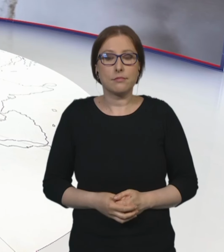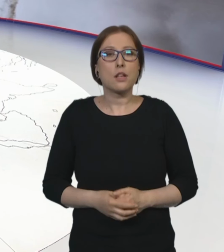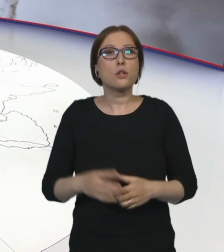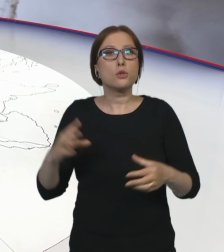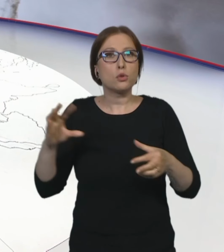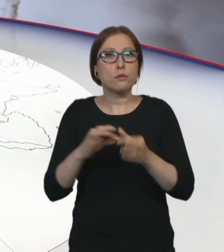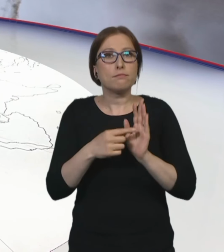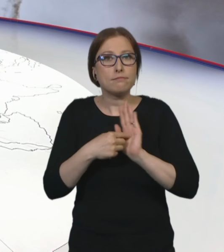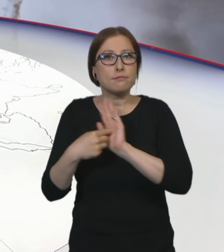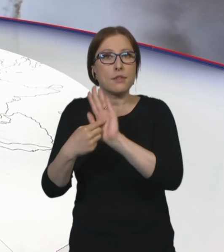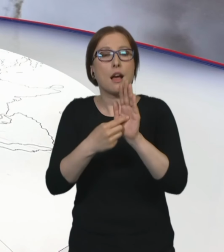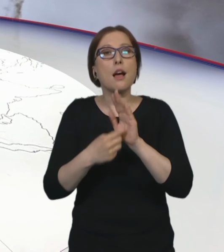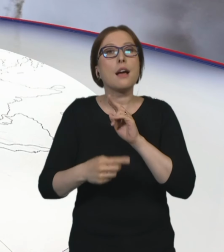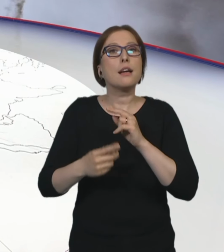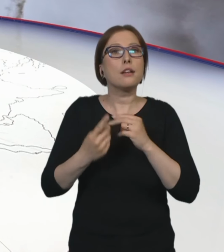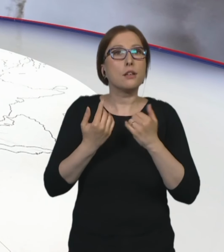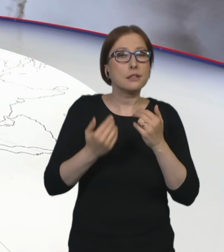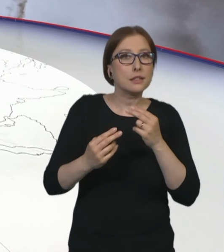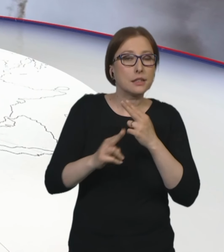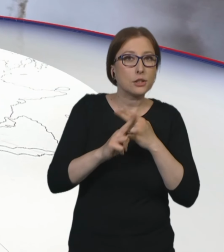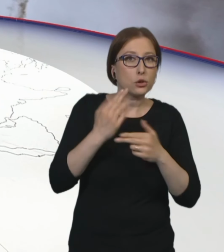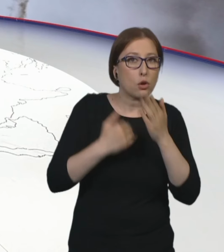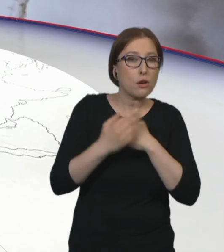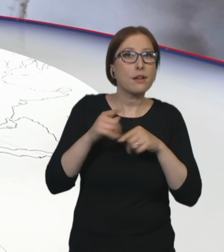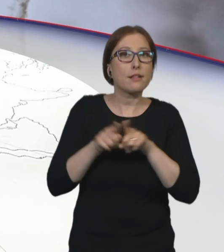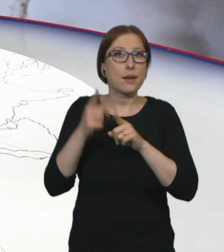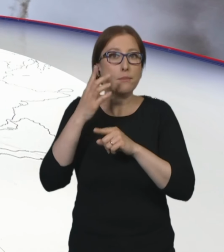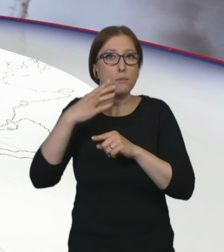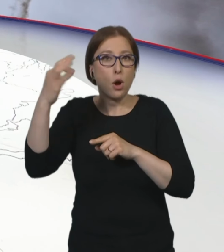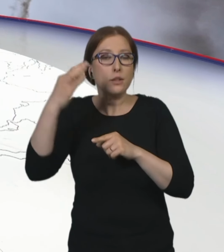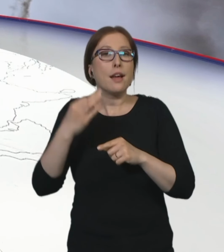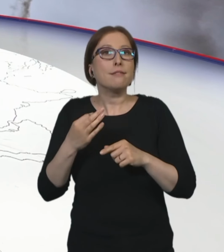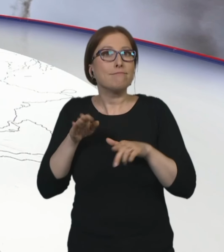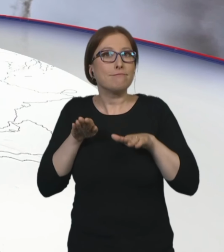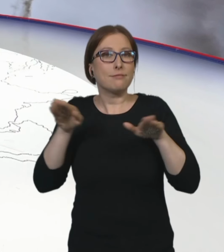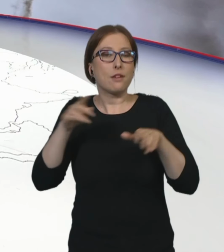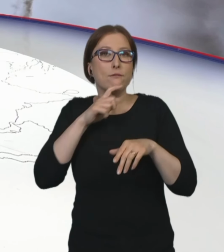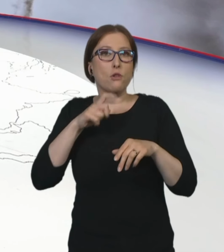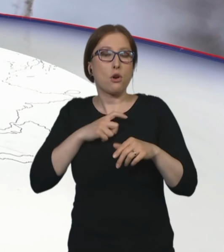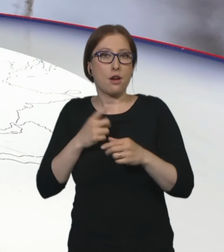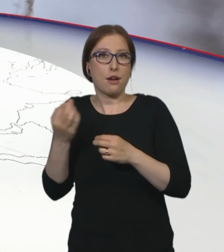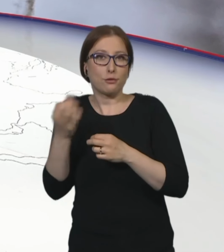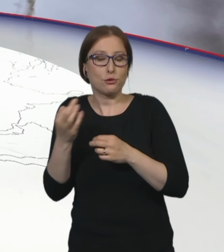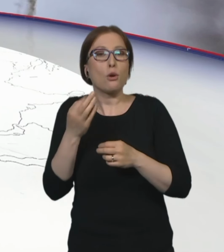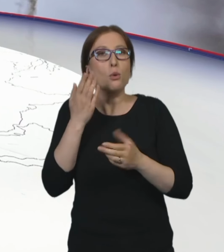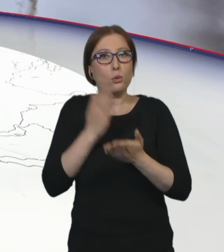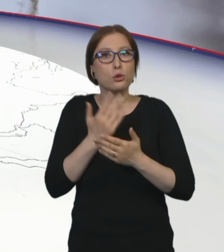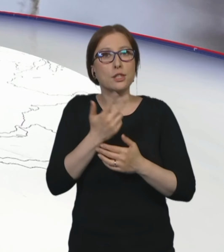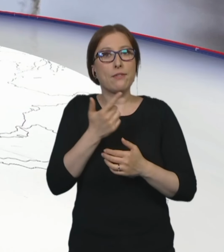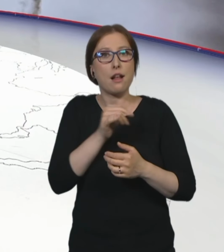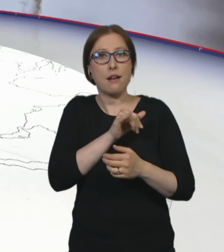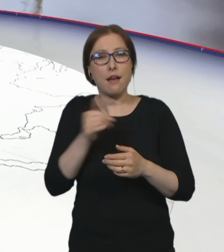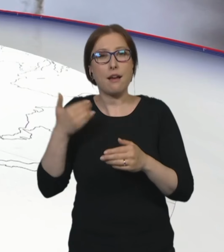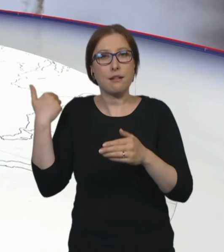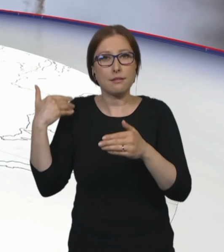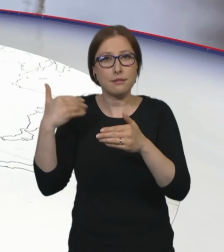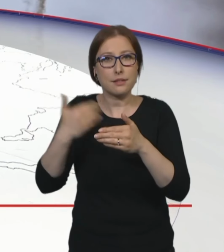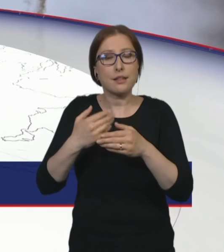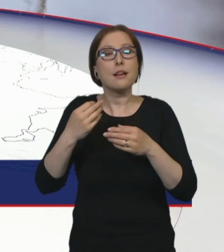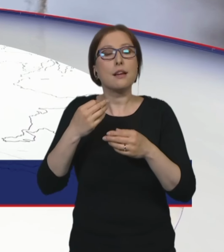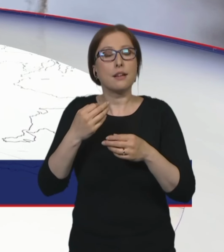Průřez historií letectví i moderní stroje české armády. V Pardubicích začal 32. ročník aviatické